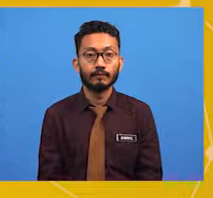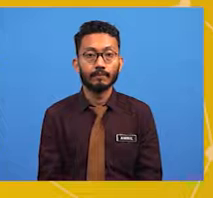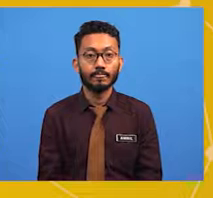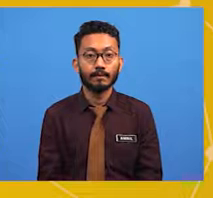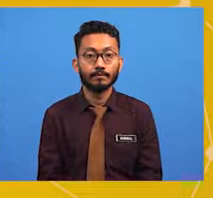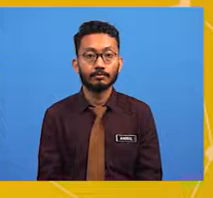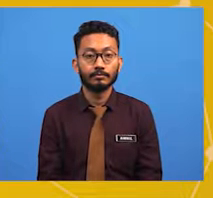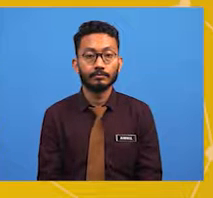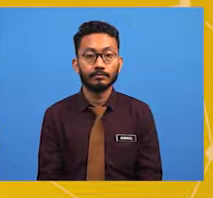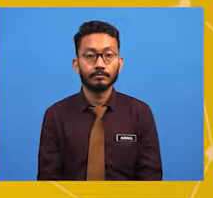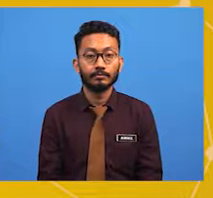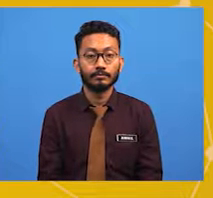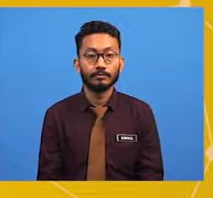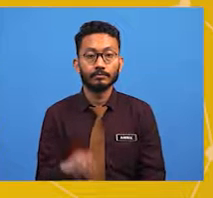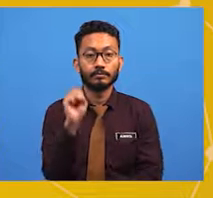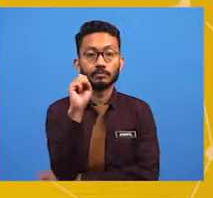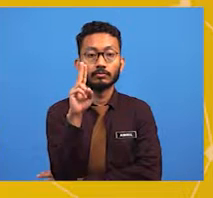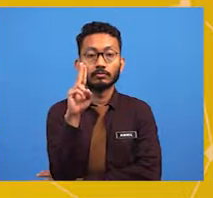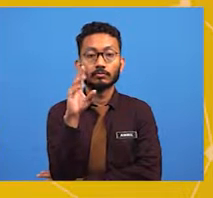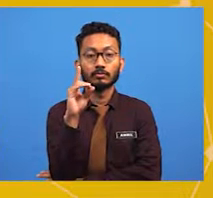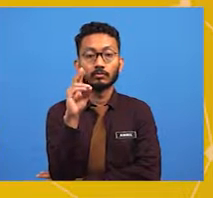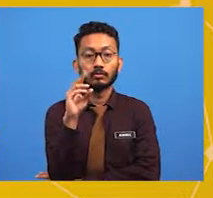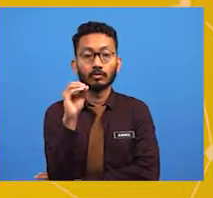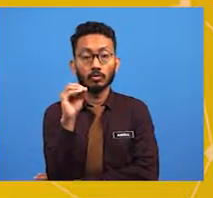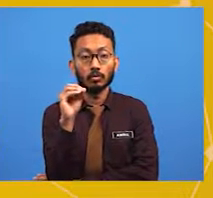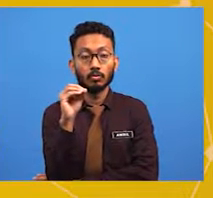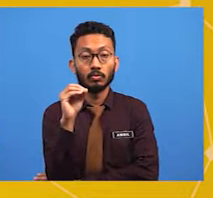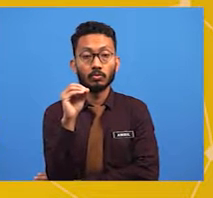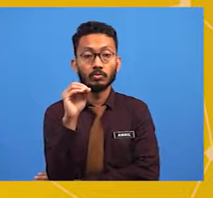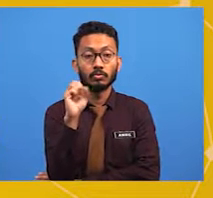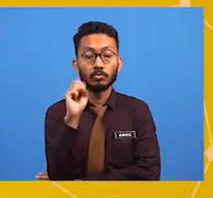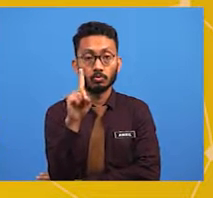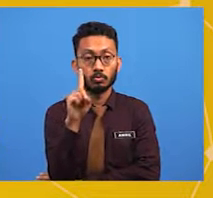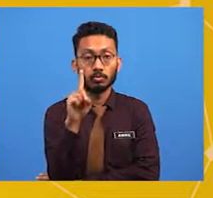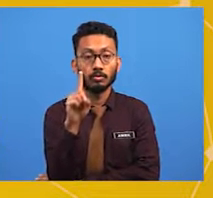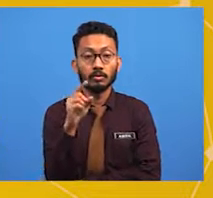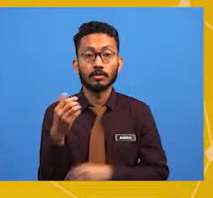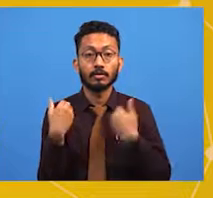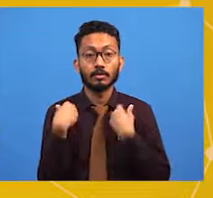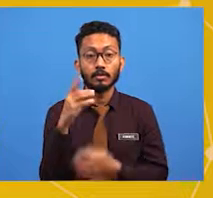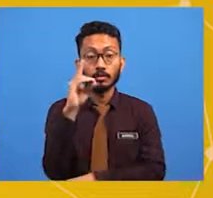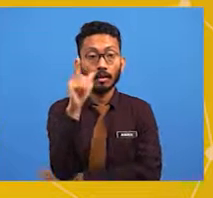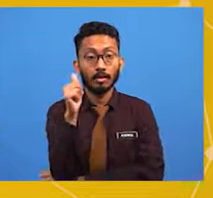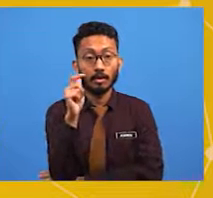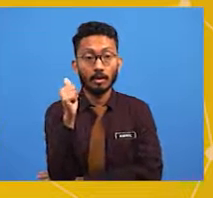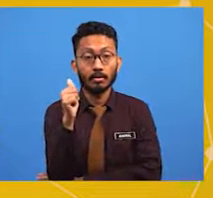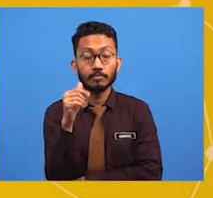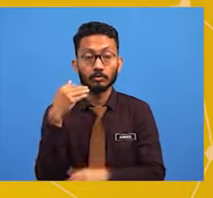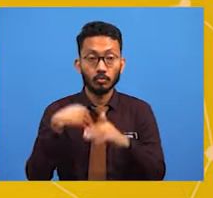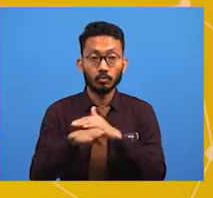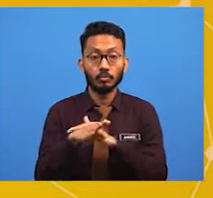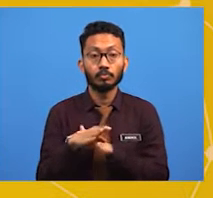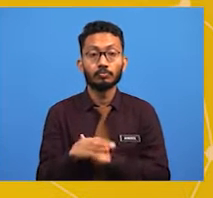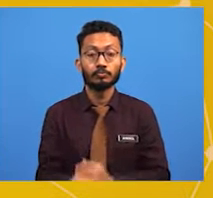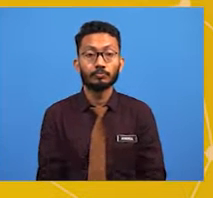Sudokod ialah data input yang perlu dimasukkan adalah diskaun,